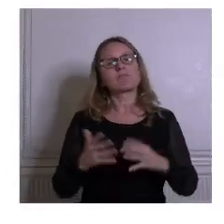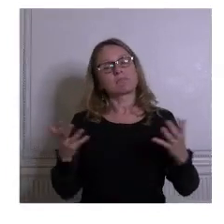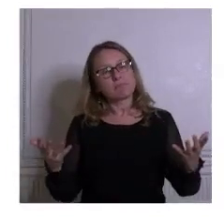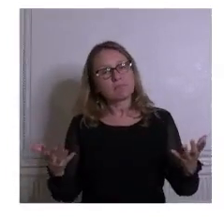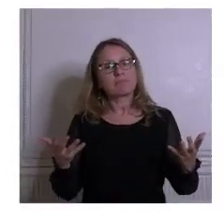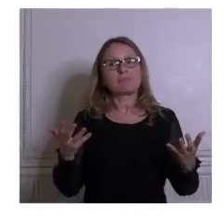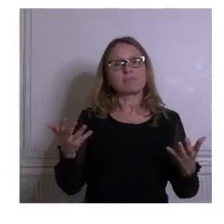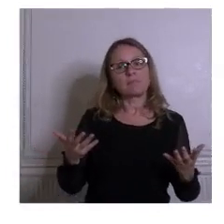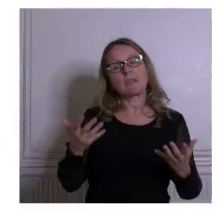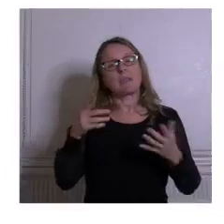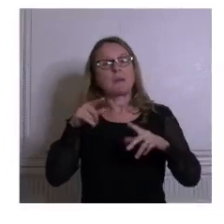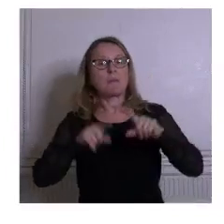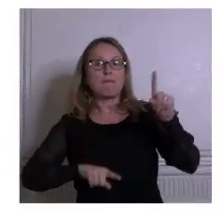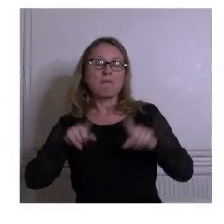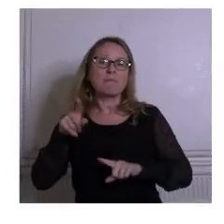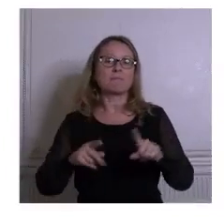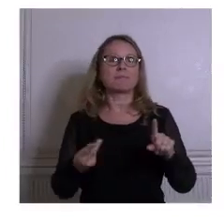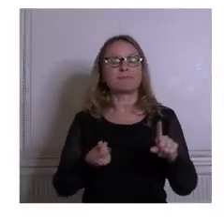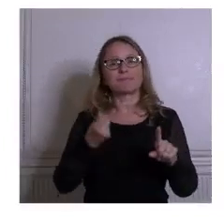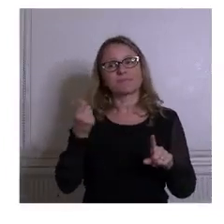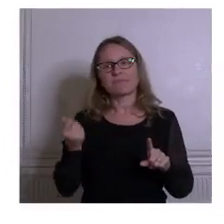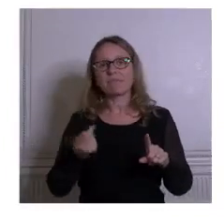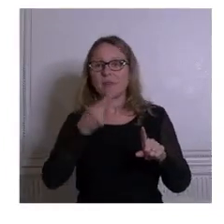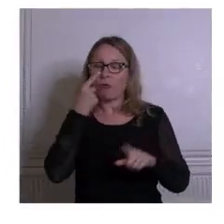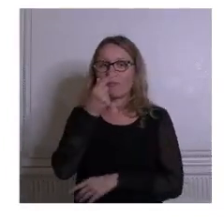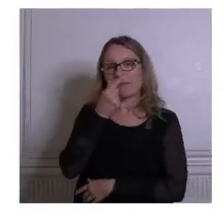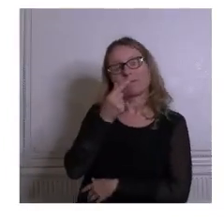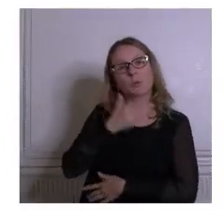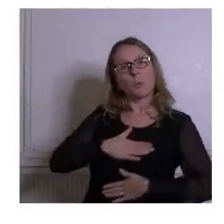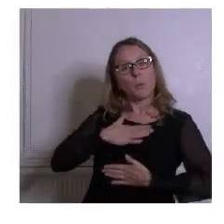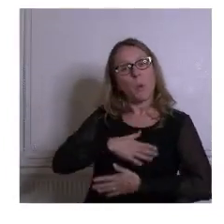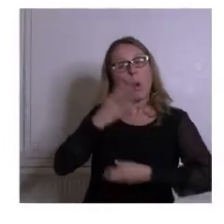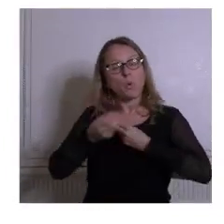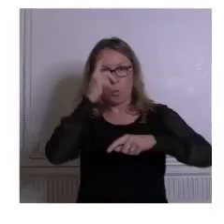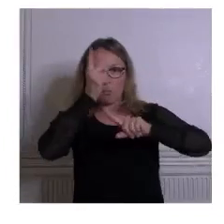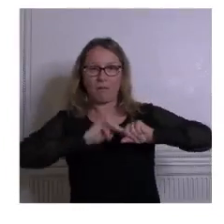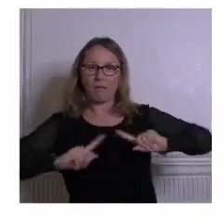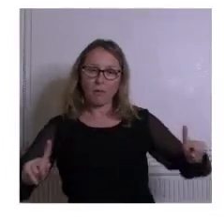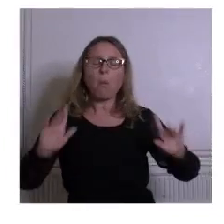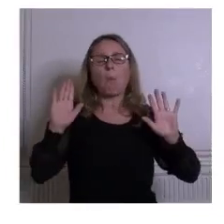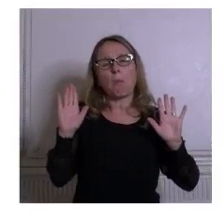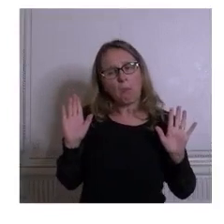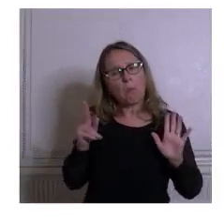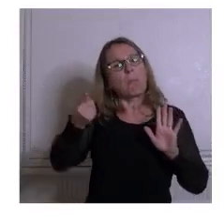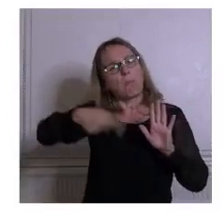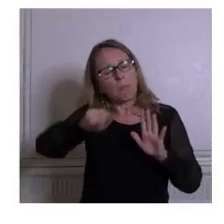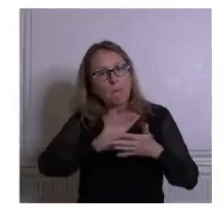Ils sont élus pour ça, donc ils ont à assumer leurs décisions et les propositions qu'ils font. La gare de la Médoquine, je pourrais vous en parler pendant